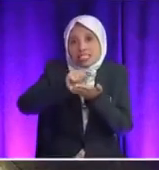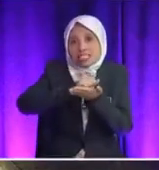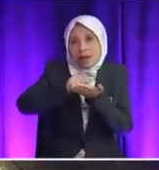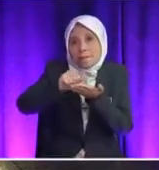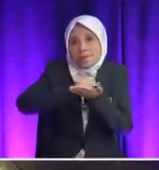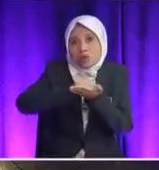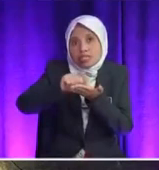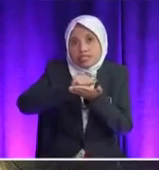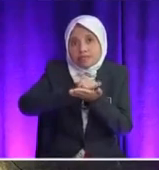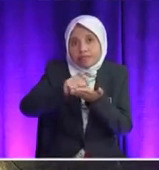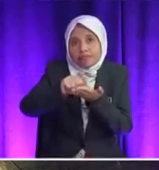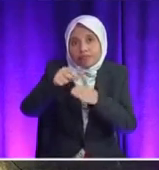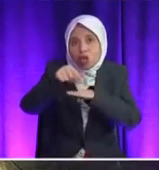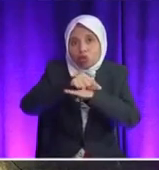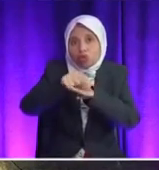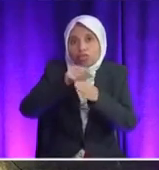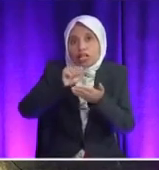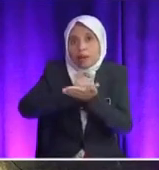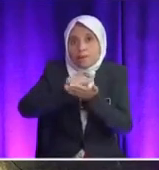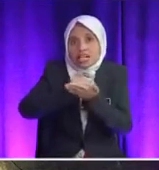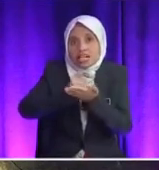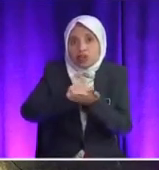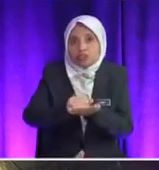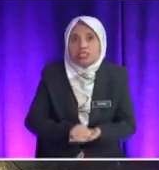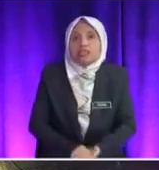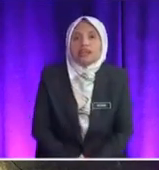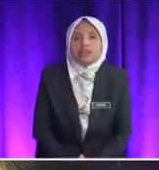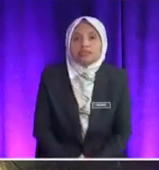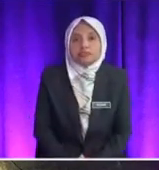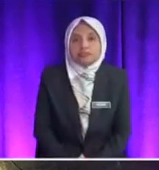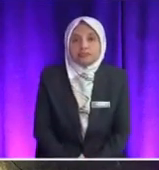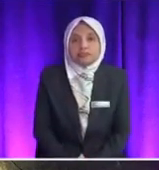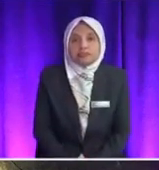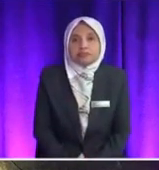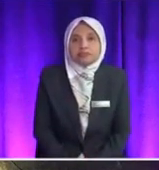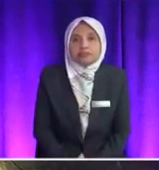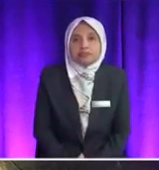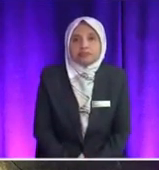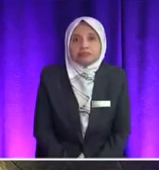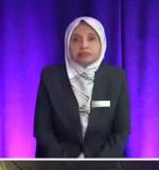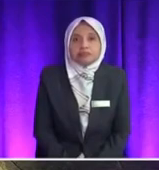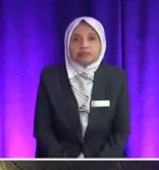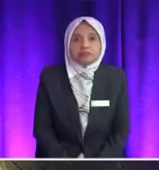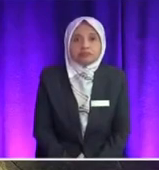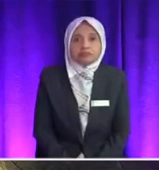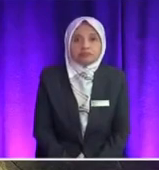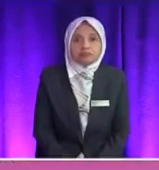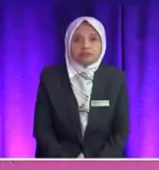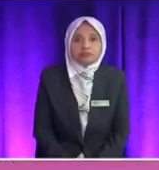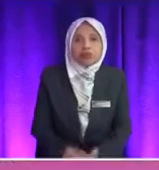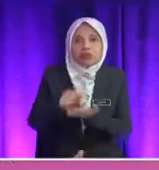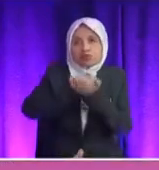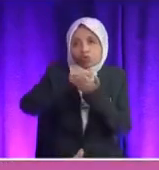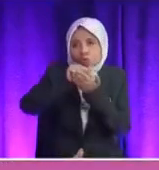baru spandam make make lebih baik kita